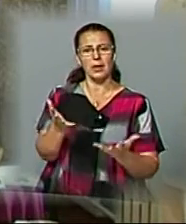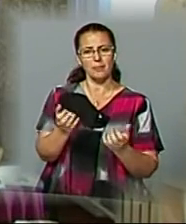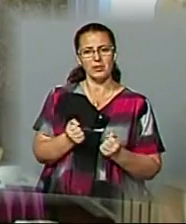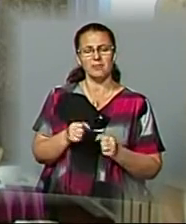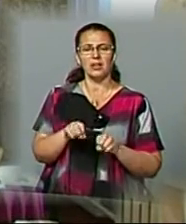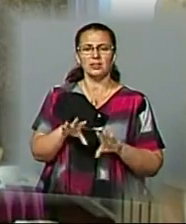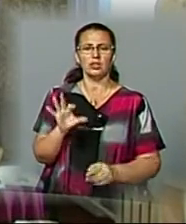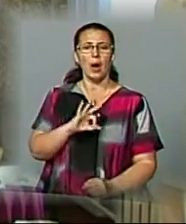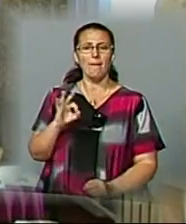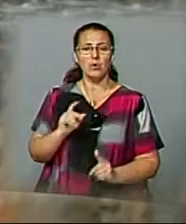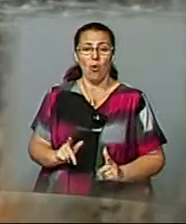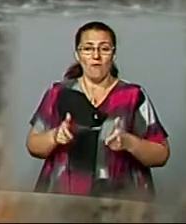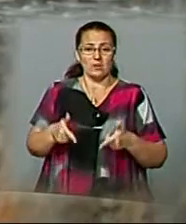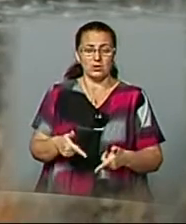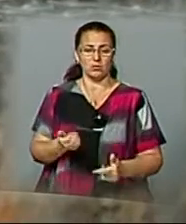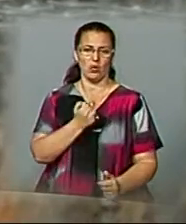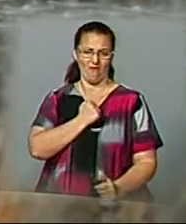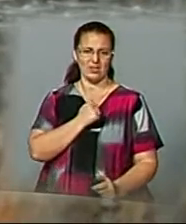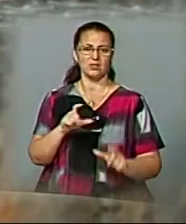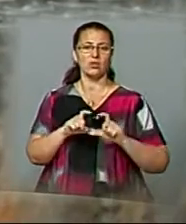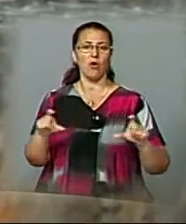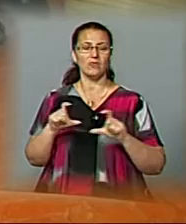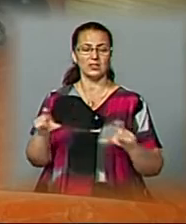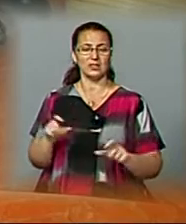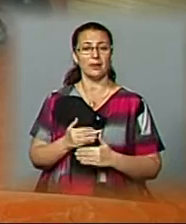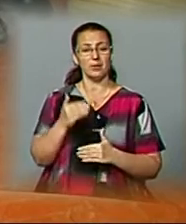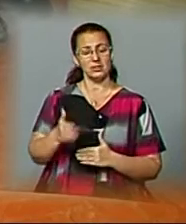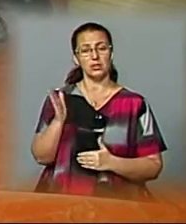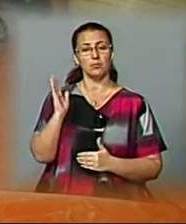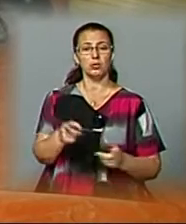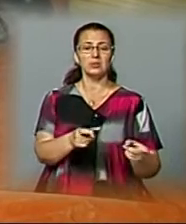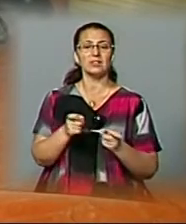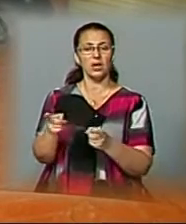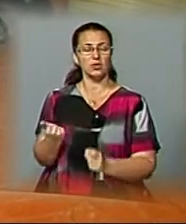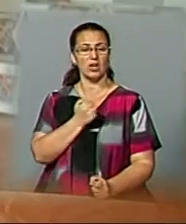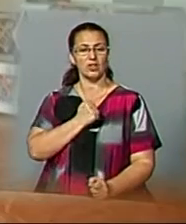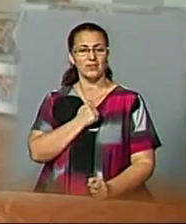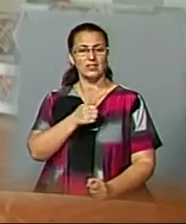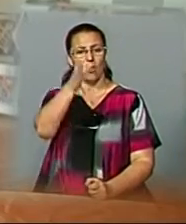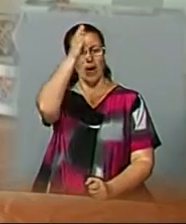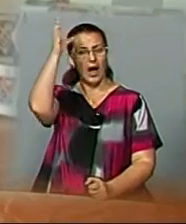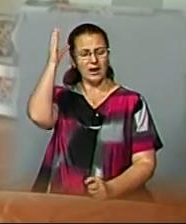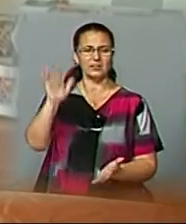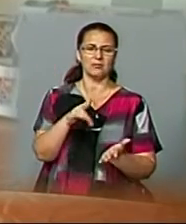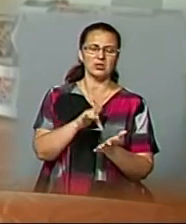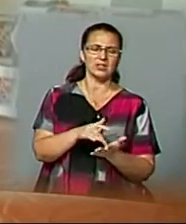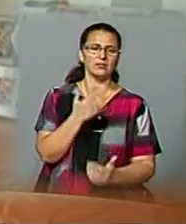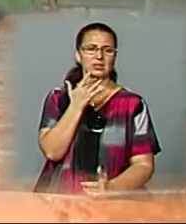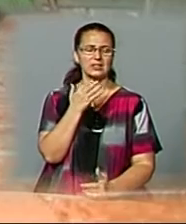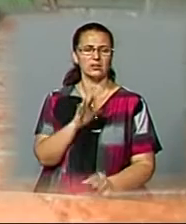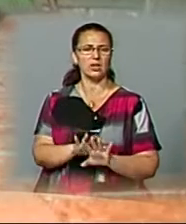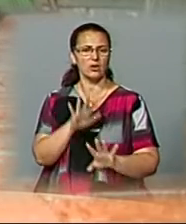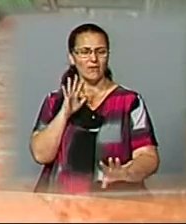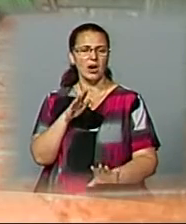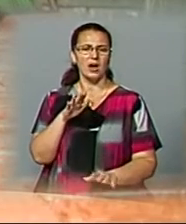вищі навчальні військові заклади. Тож невдовзі до занять будуть залучати військові академії, навчальні центри, бригади Національної гвардії,